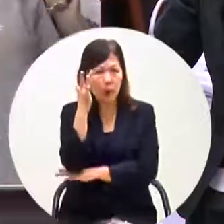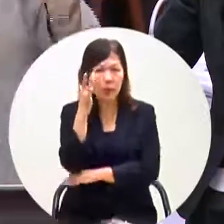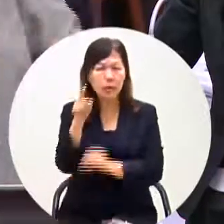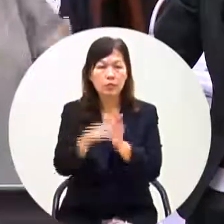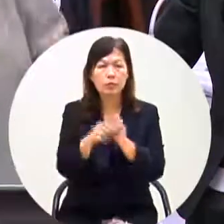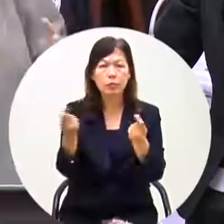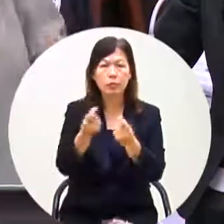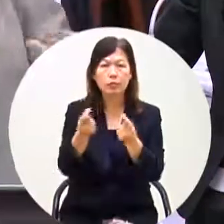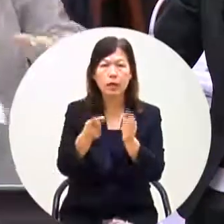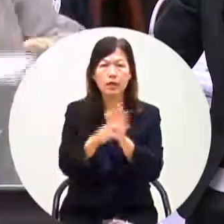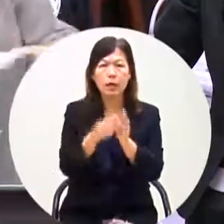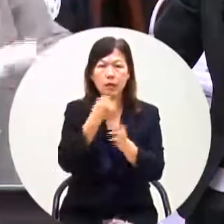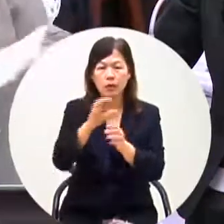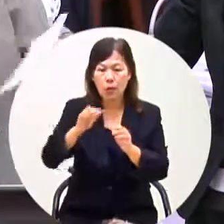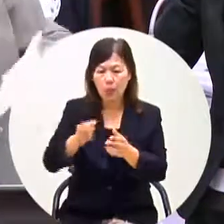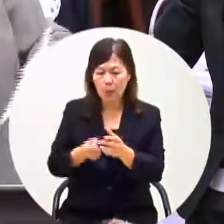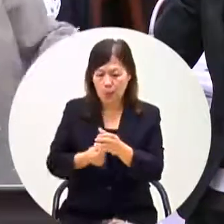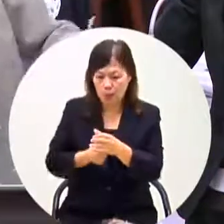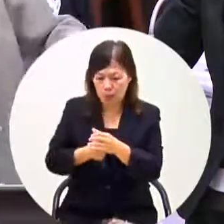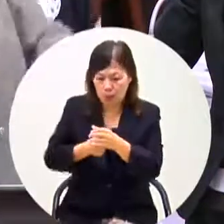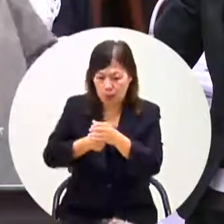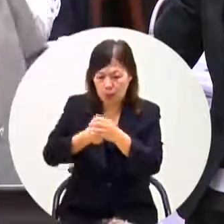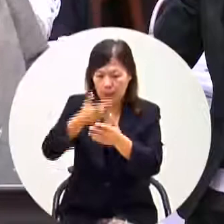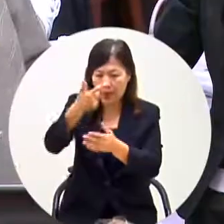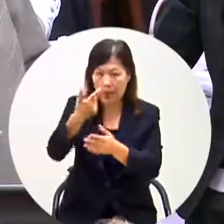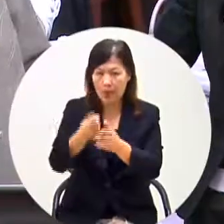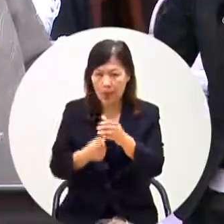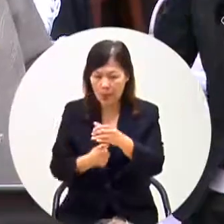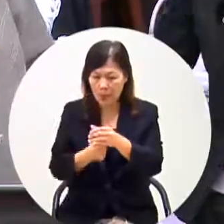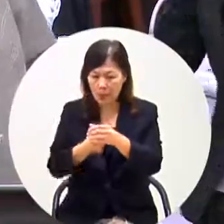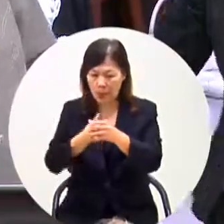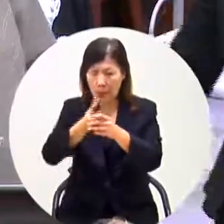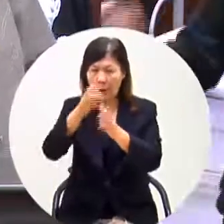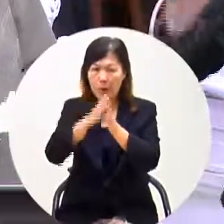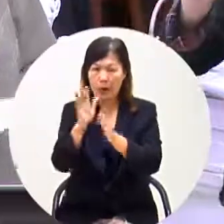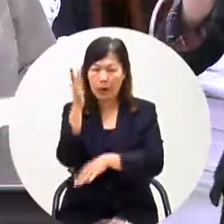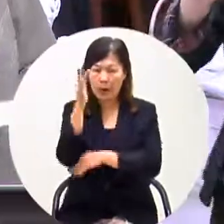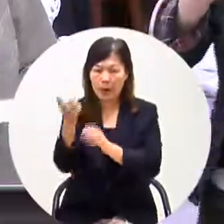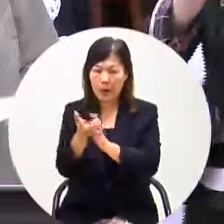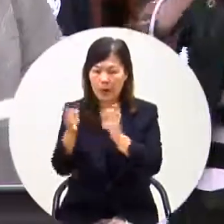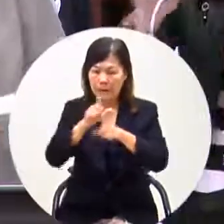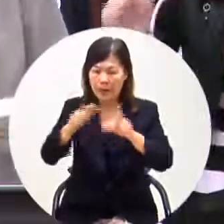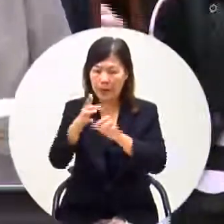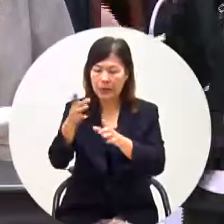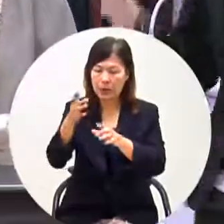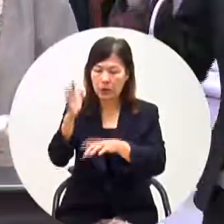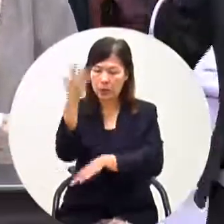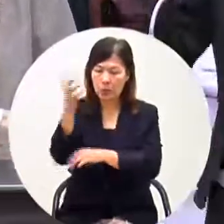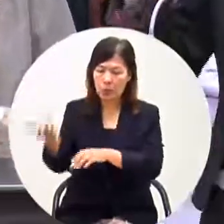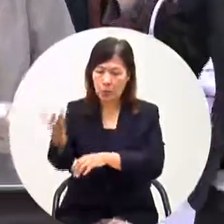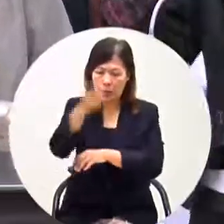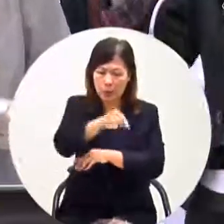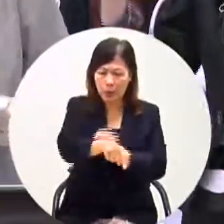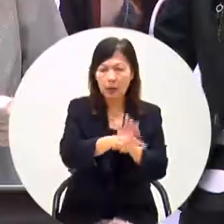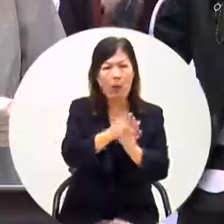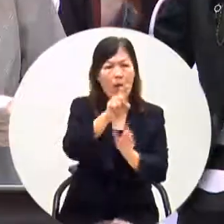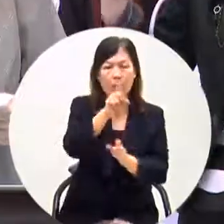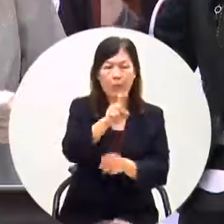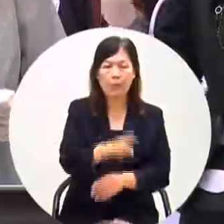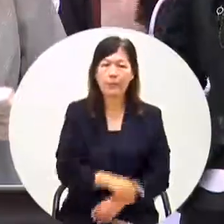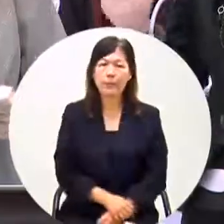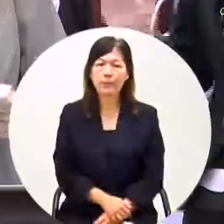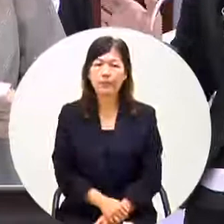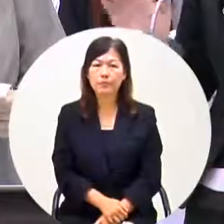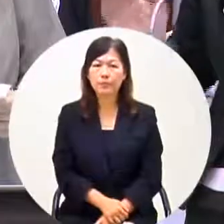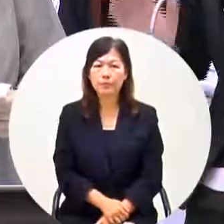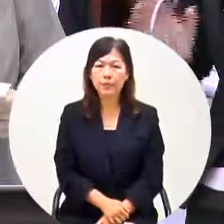伊安尼较大丛，无法度移植大丛树啊去。好，这个部分。那我会觉得这个地方 大社牛